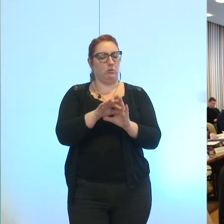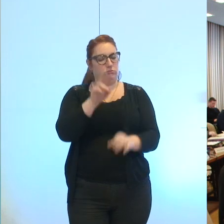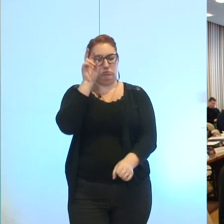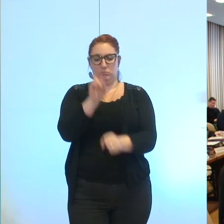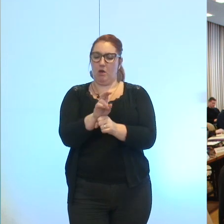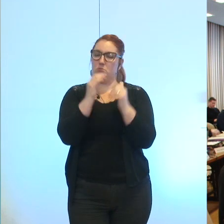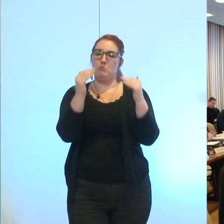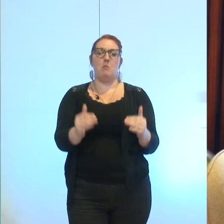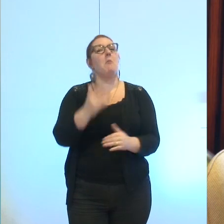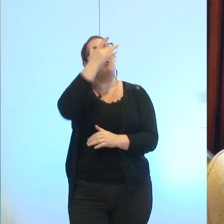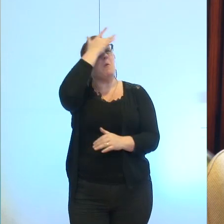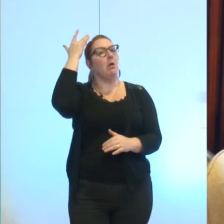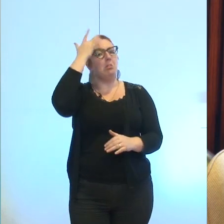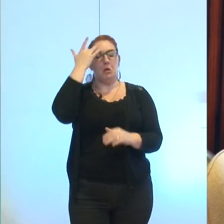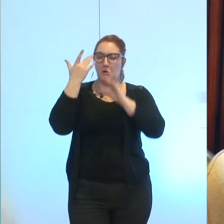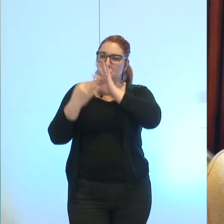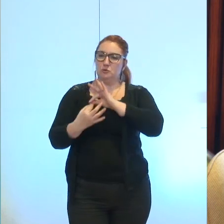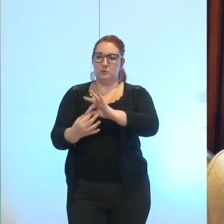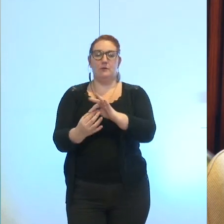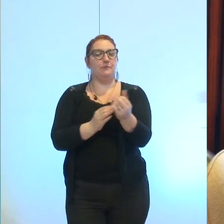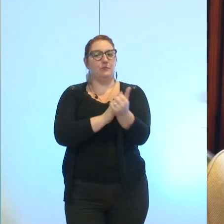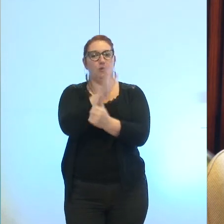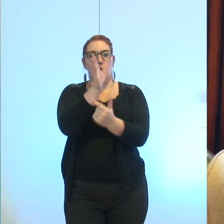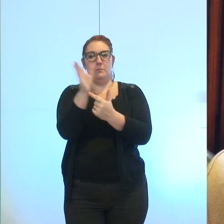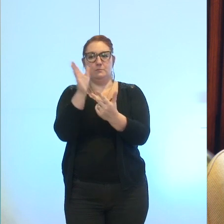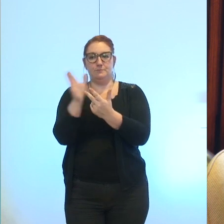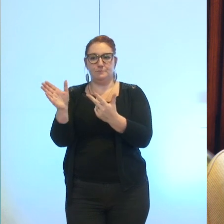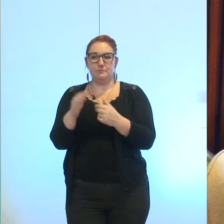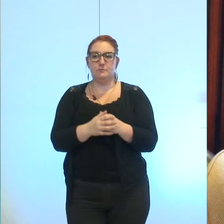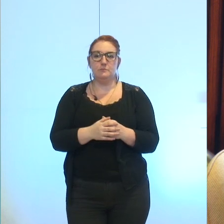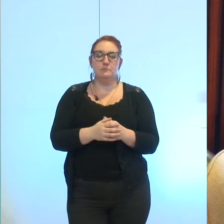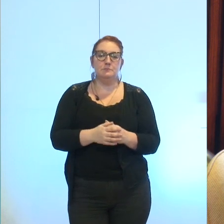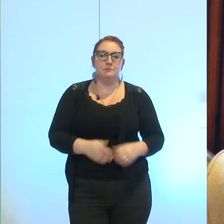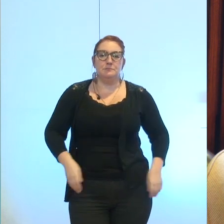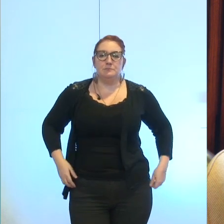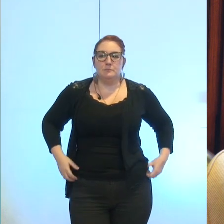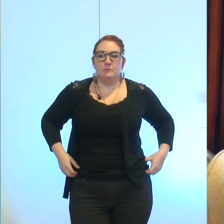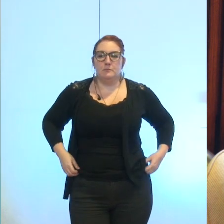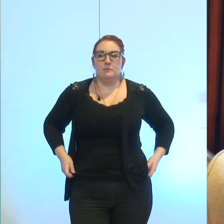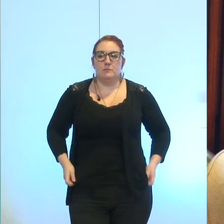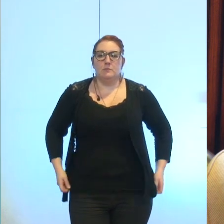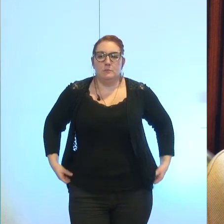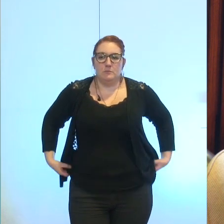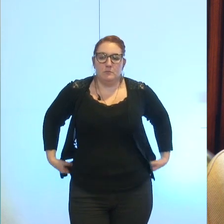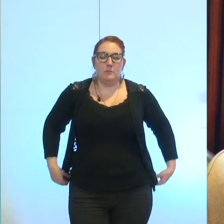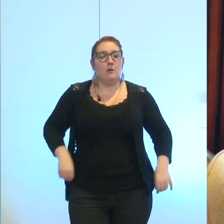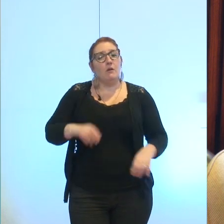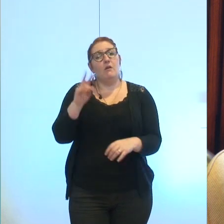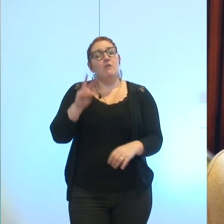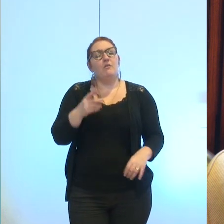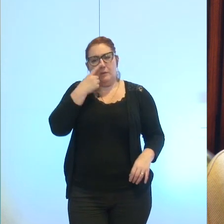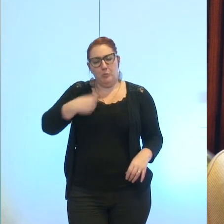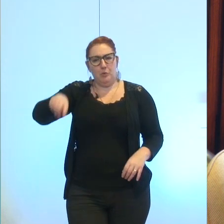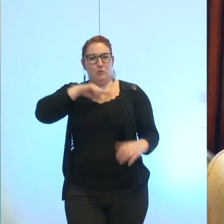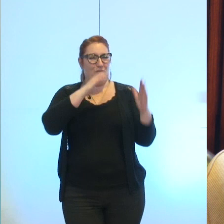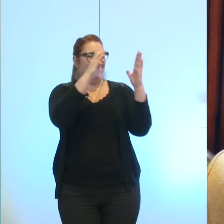cet été tris choses à notre sens il y a beaucoup de choses dans cette